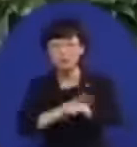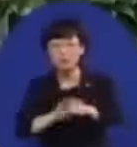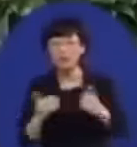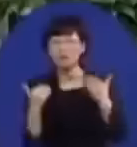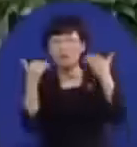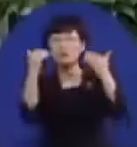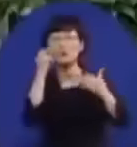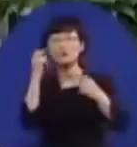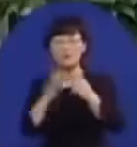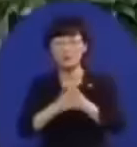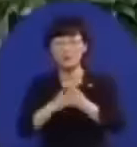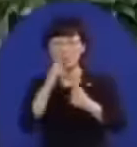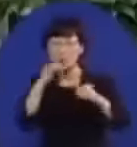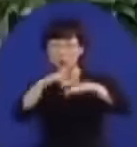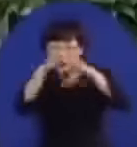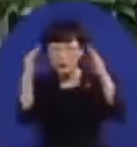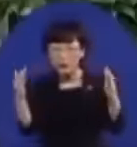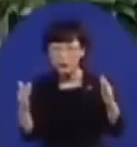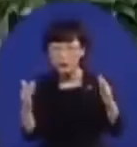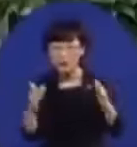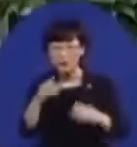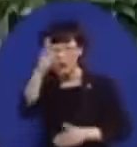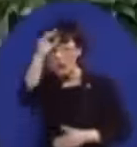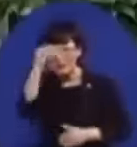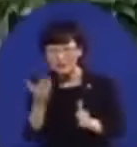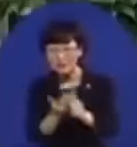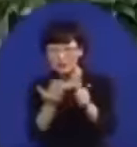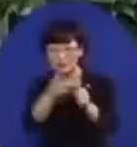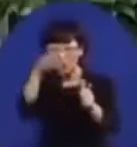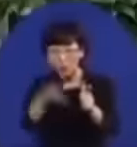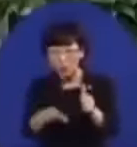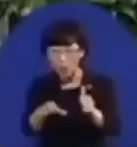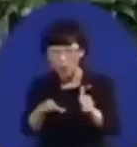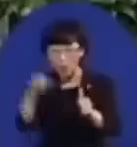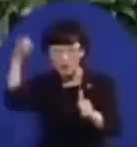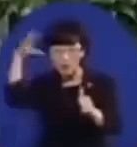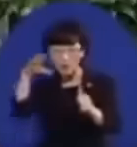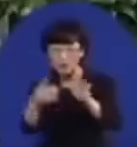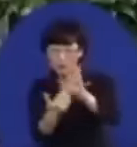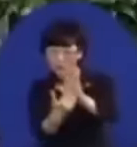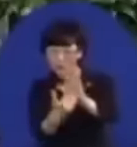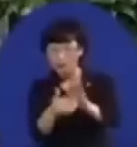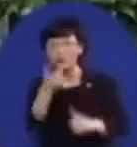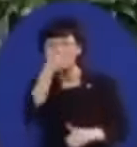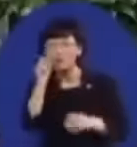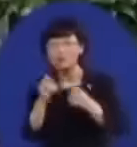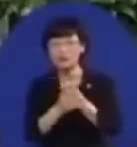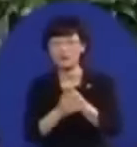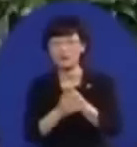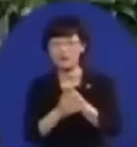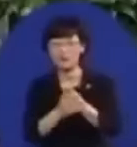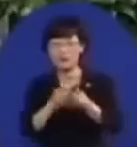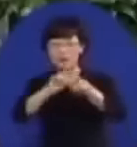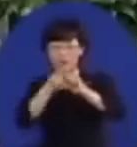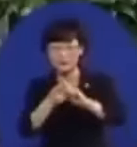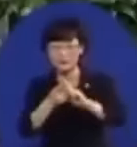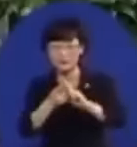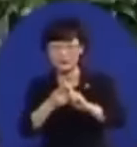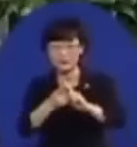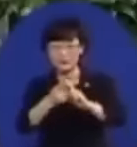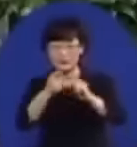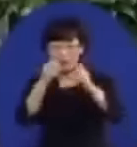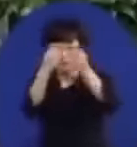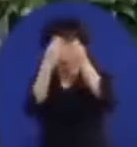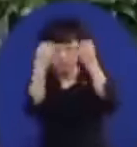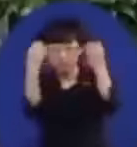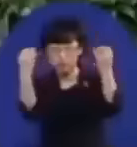그래서 비닐하우스나 양계장에서 부족한 일조량을 대신하여 불을 환하게 켜놓기도